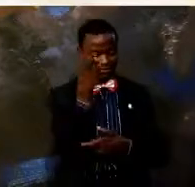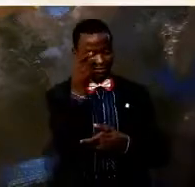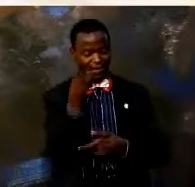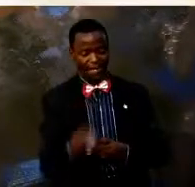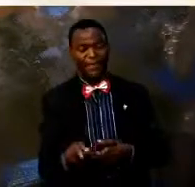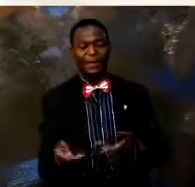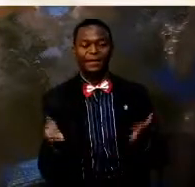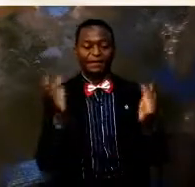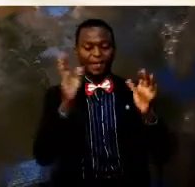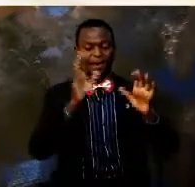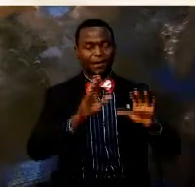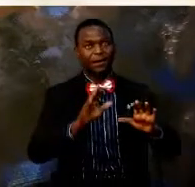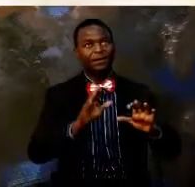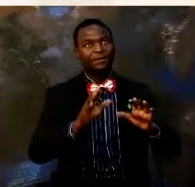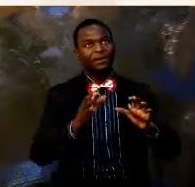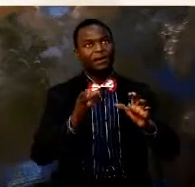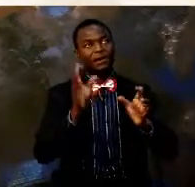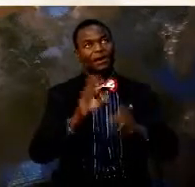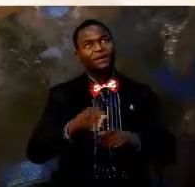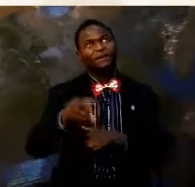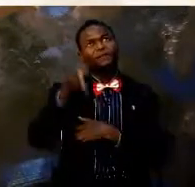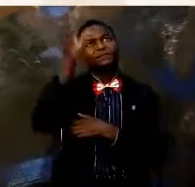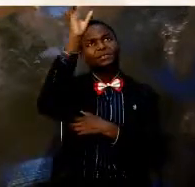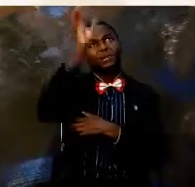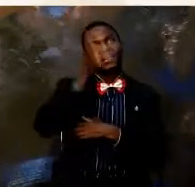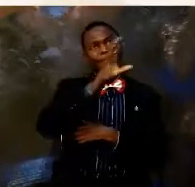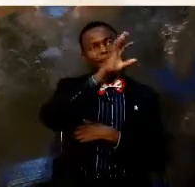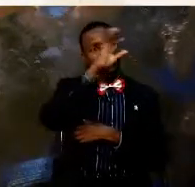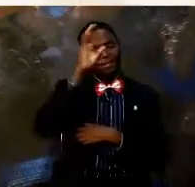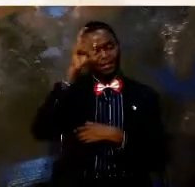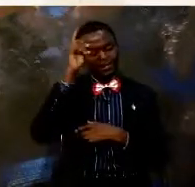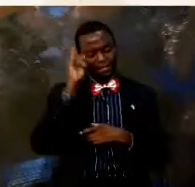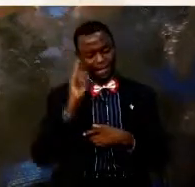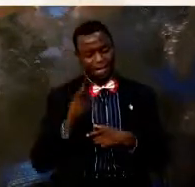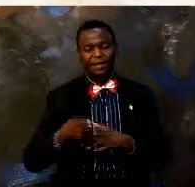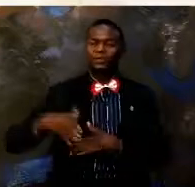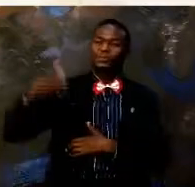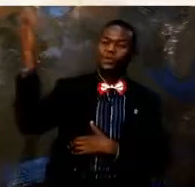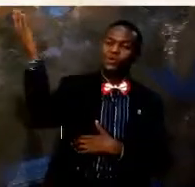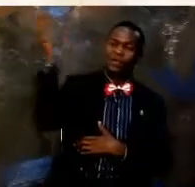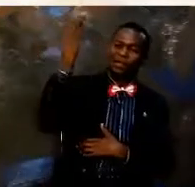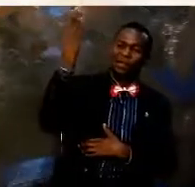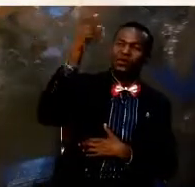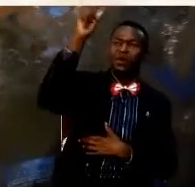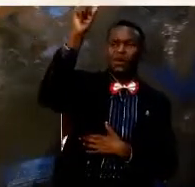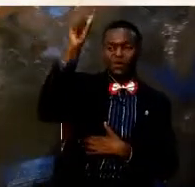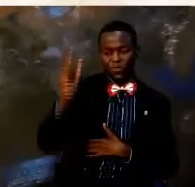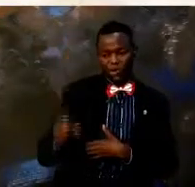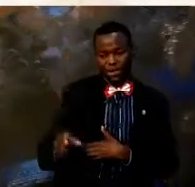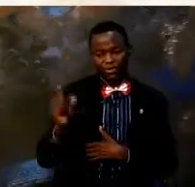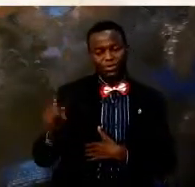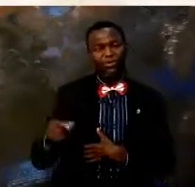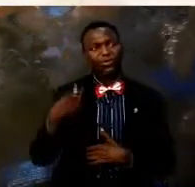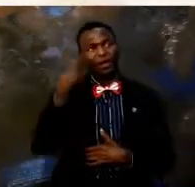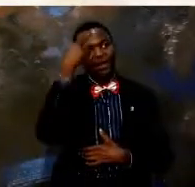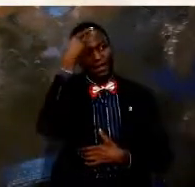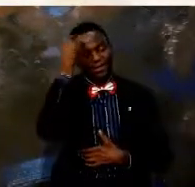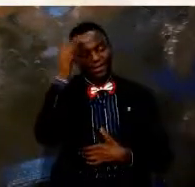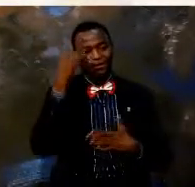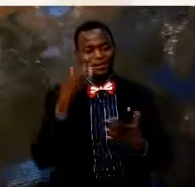akafa msalabani, akazikwa, akafuka, na alipohubiriwa watu wakaamini, alafu